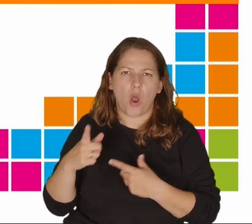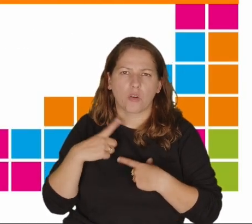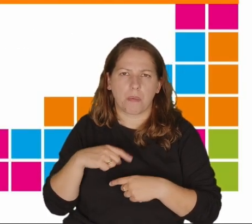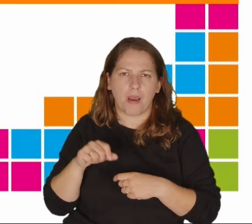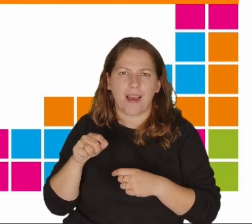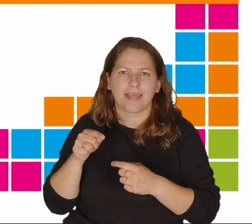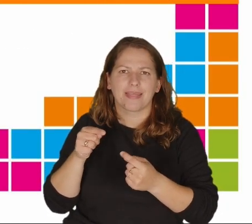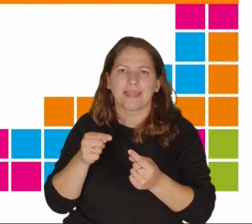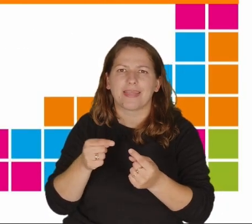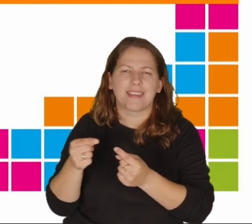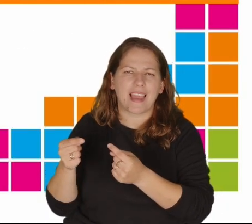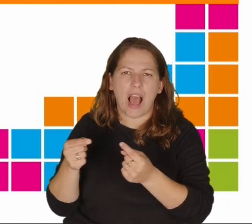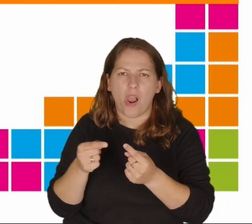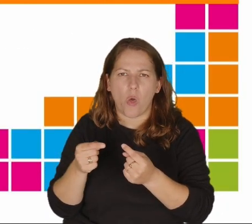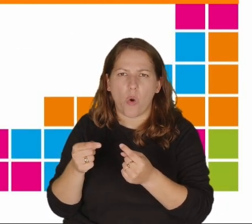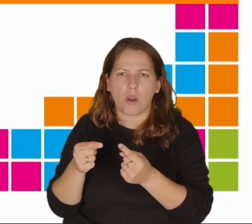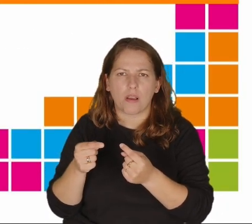jest w dialogu z